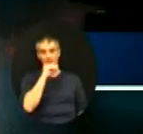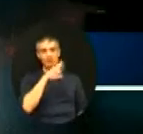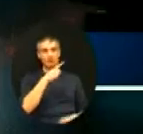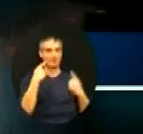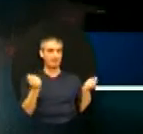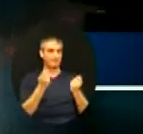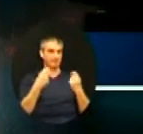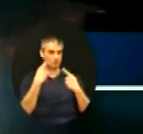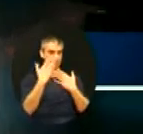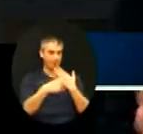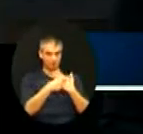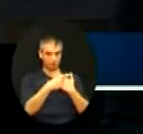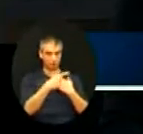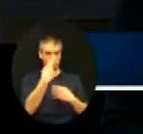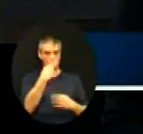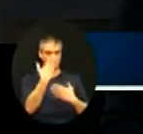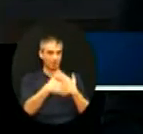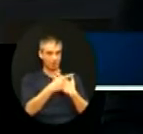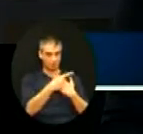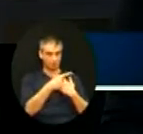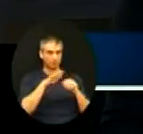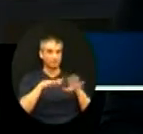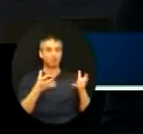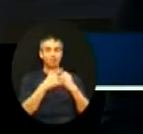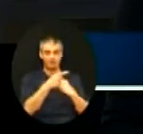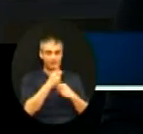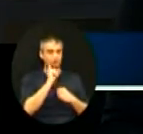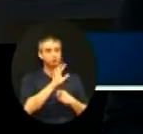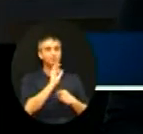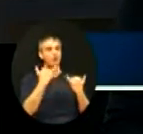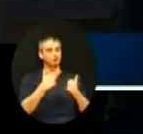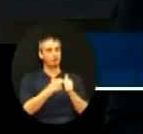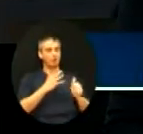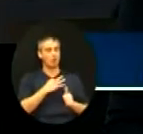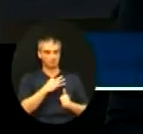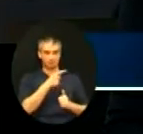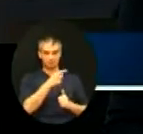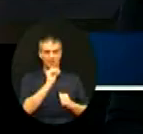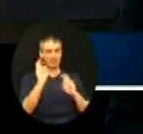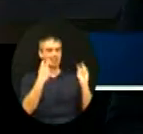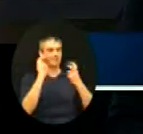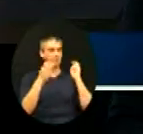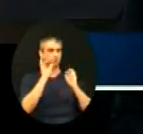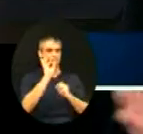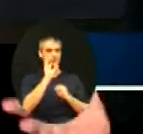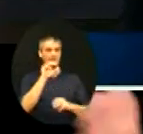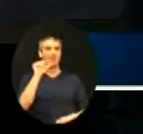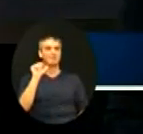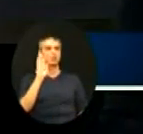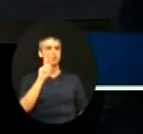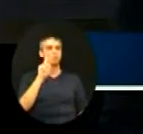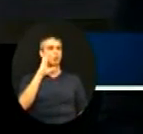קמפיין שרץ ביממה האחרונה, בשתי יממות האחרונות ברשת החברתית, קוראים לו עכשיו תורנו, וזה קמפיין לגיוס המונים למען אבינועם